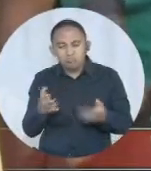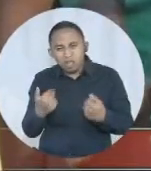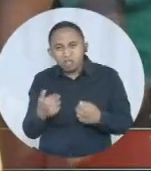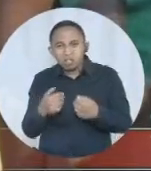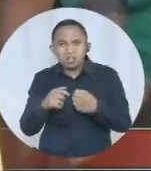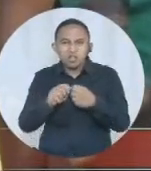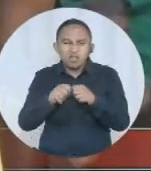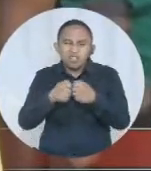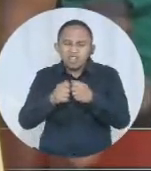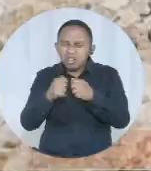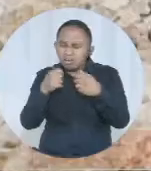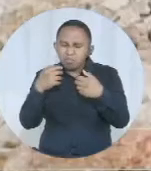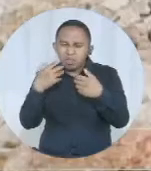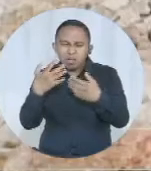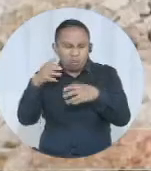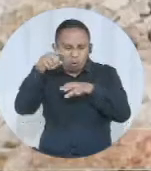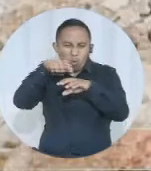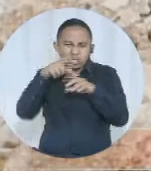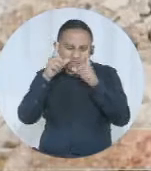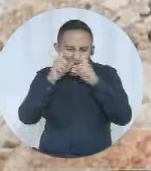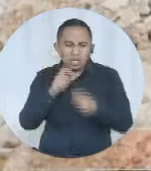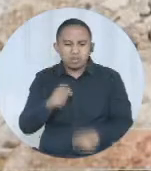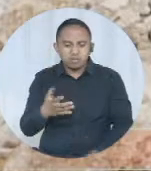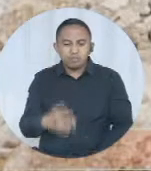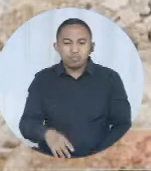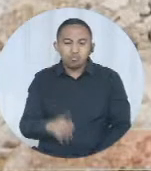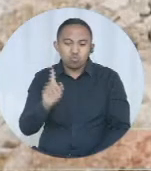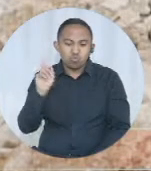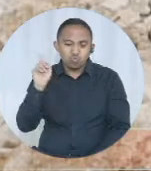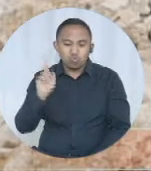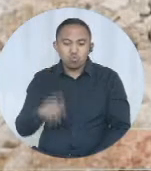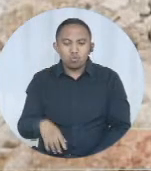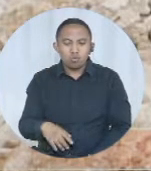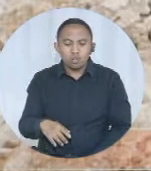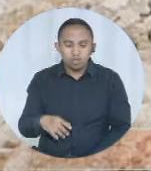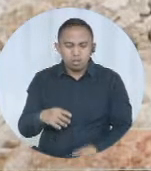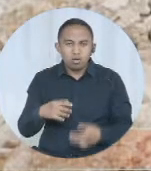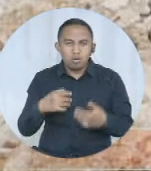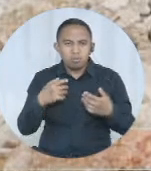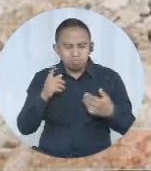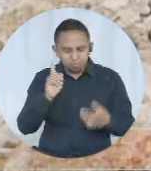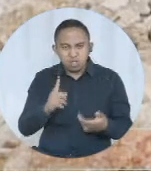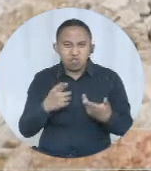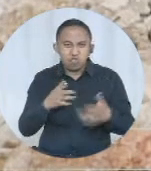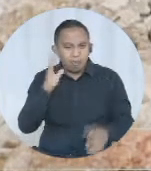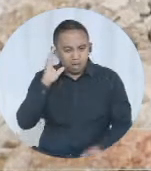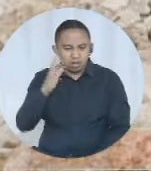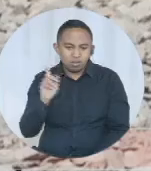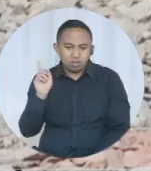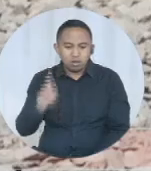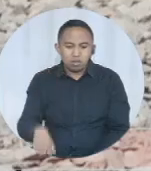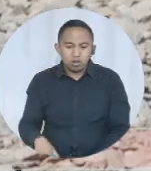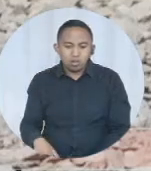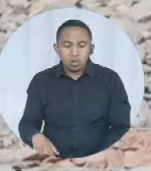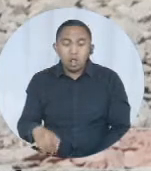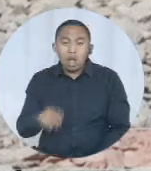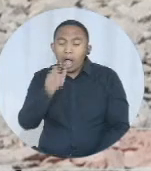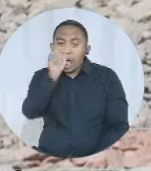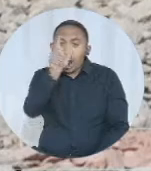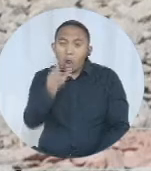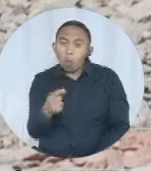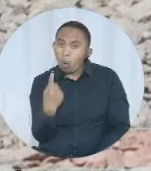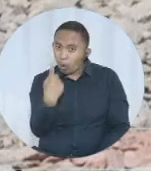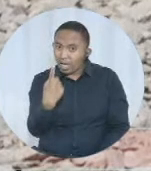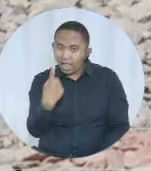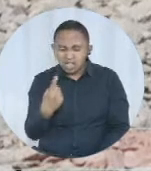ty ambony fasana iny. Manana ny lanjany ny aloalo raha eo amin'ny foko mafaly. Vidiny omby iray vao mahazo aloalo ray tany